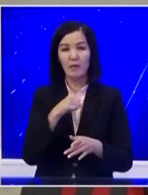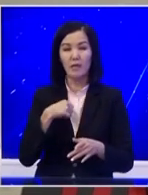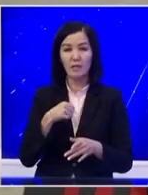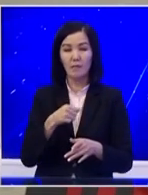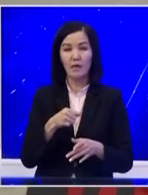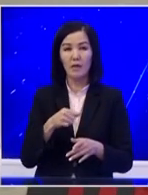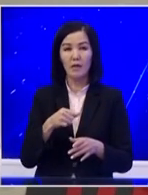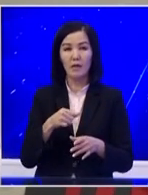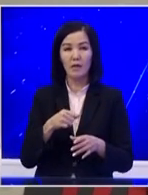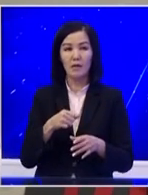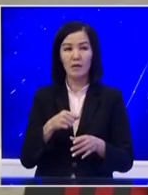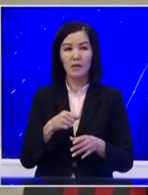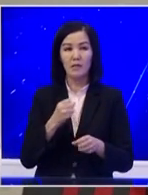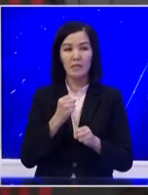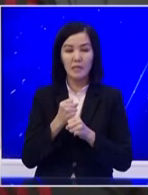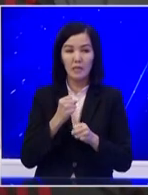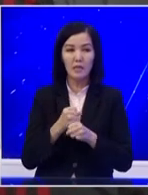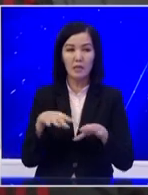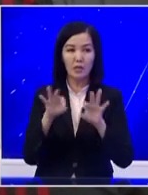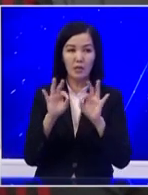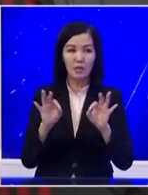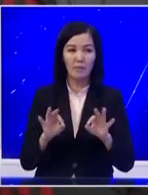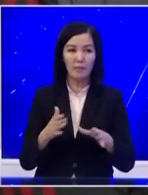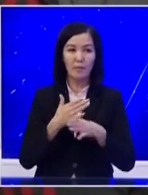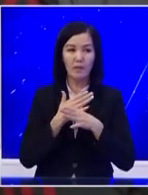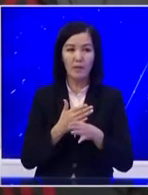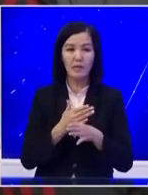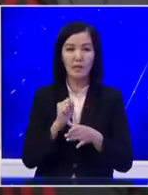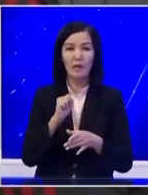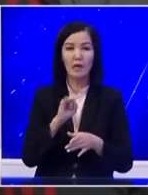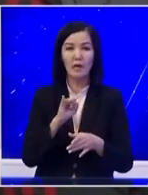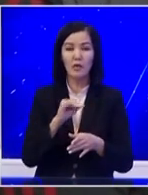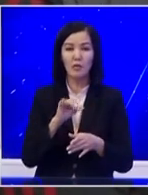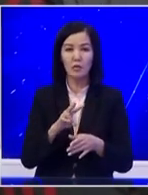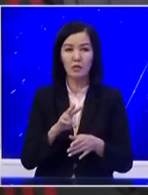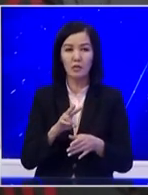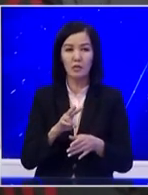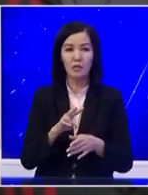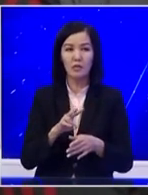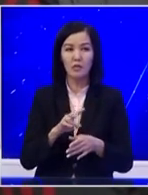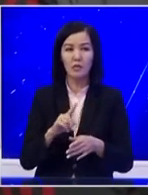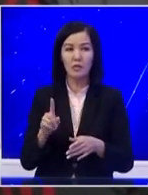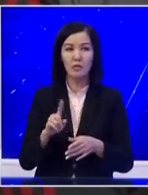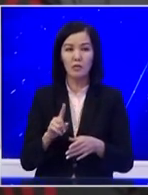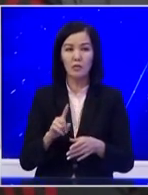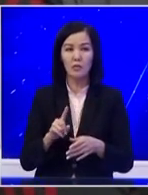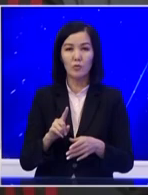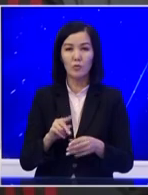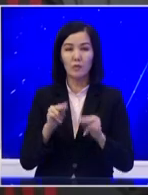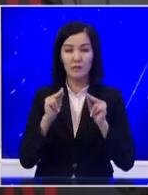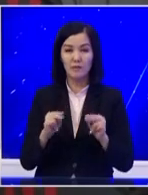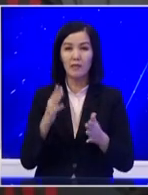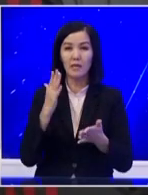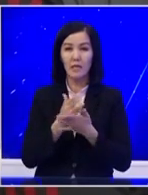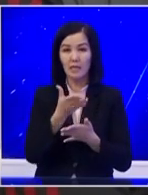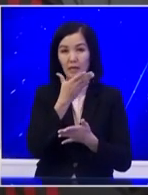было. Вызовы. Мы благодаря Айжане узнали, что у нас столько красивых мест, честно говоря. Мы же